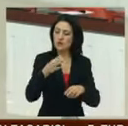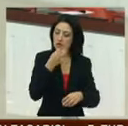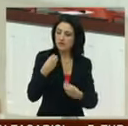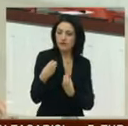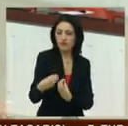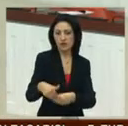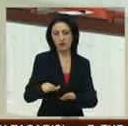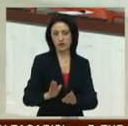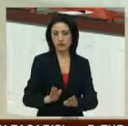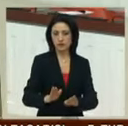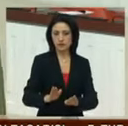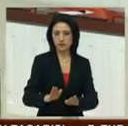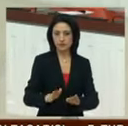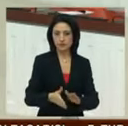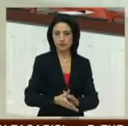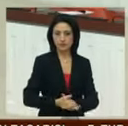edeceksiniz.